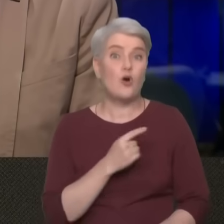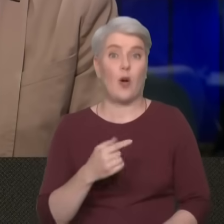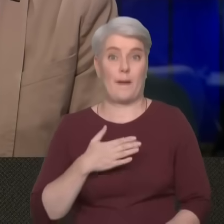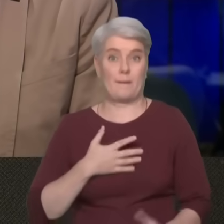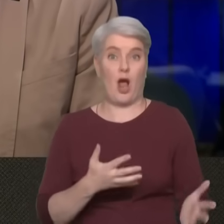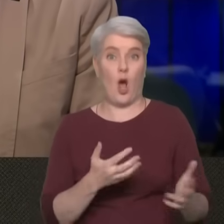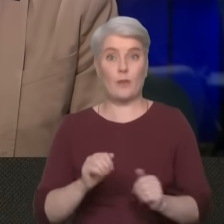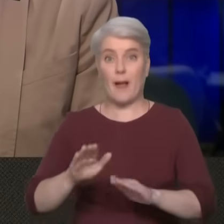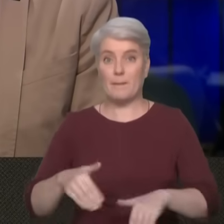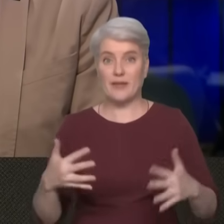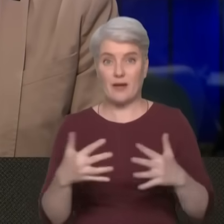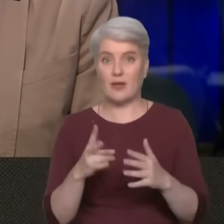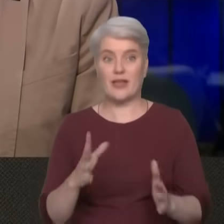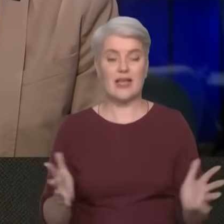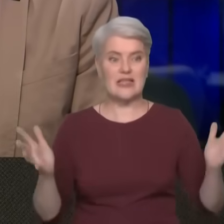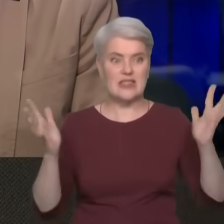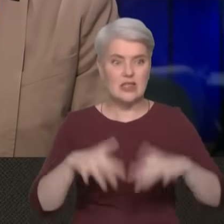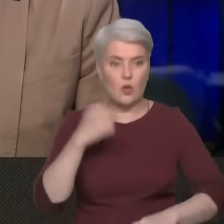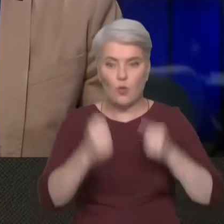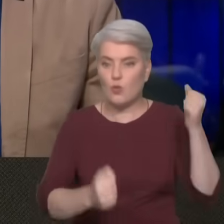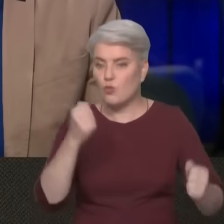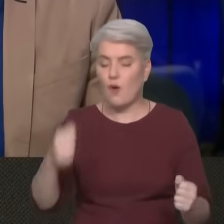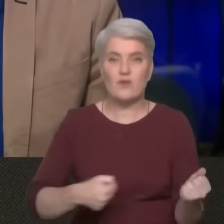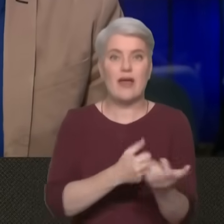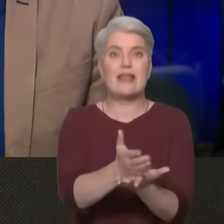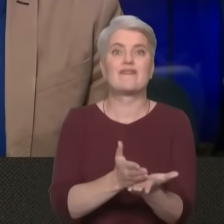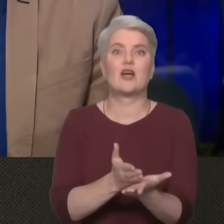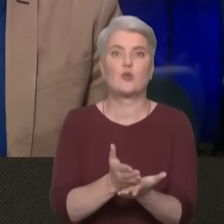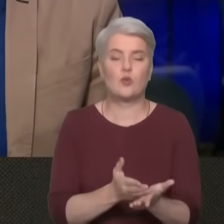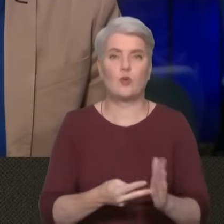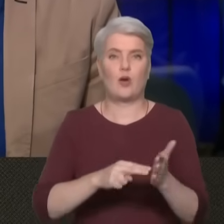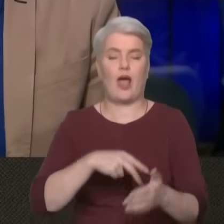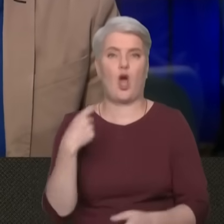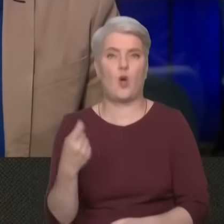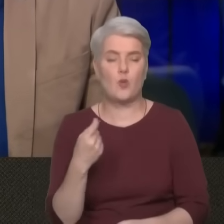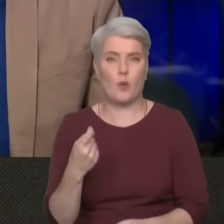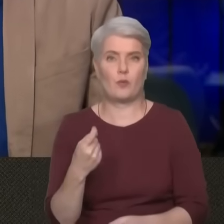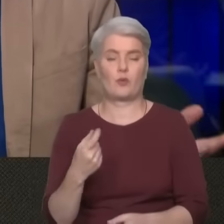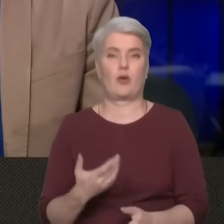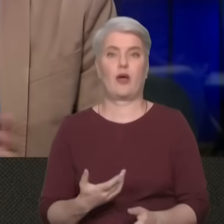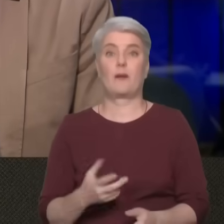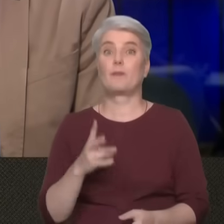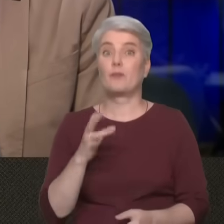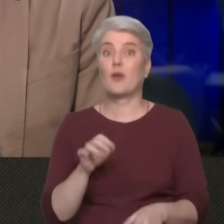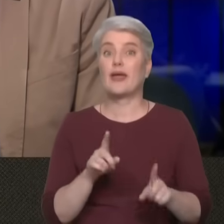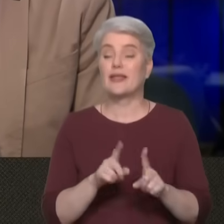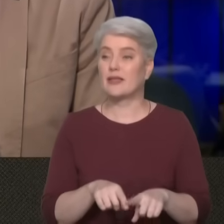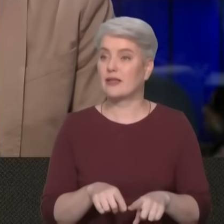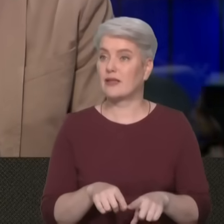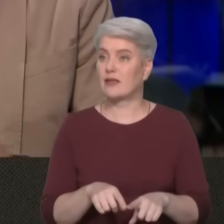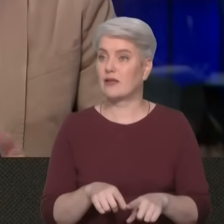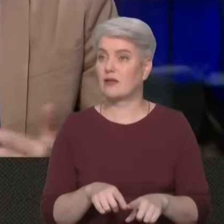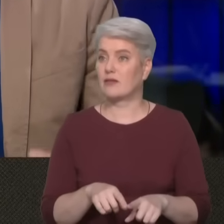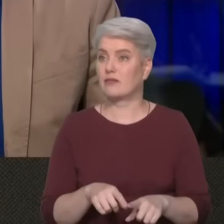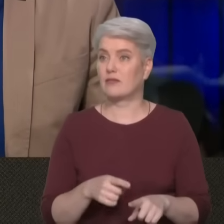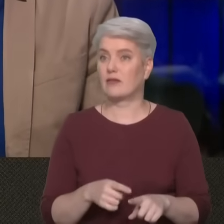після війни не тільки зруйновану інфраструктуру і мається зруйновану економіку, інфраструктурно зруйновану, а ефективну, і також Україну, яка